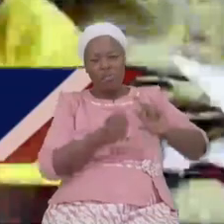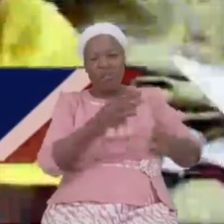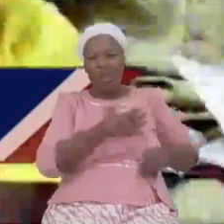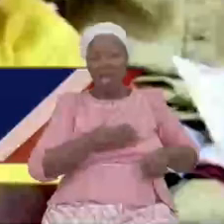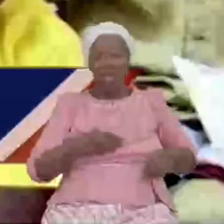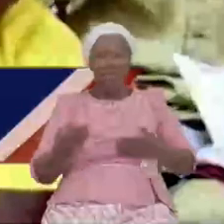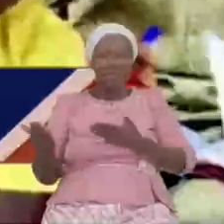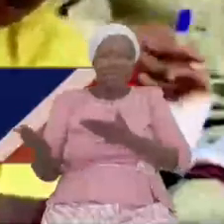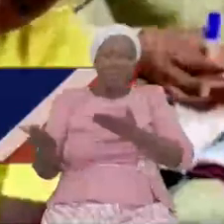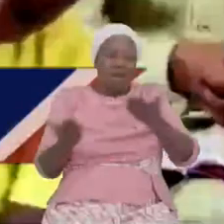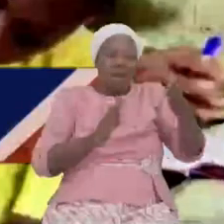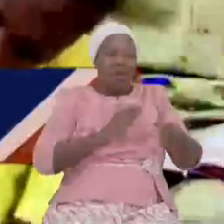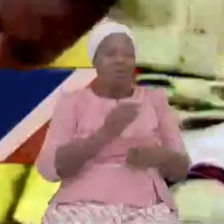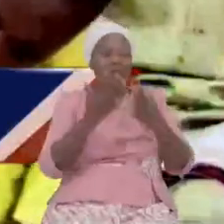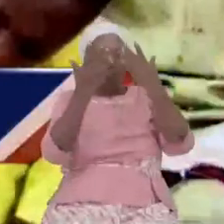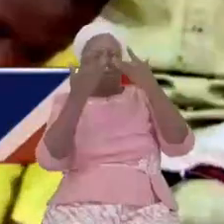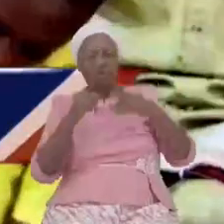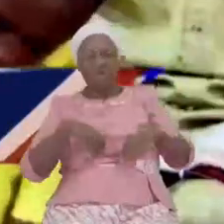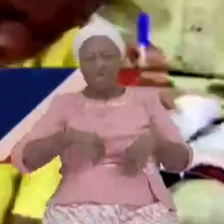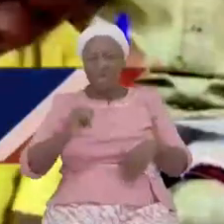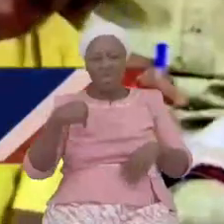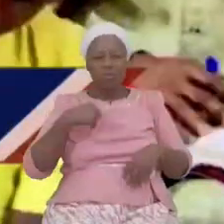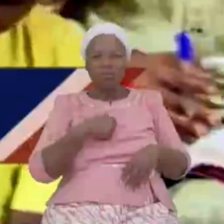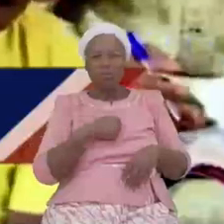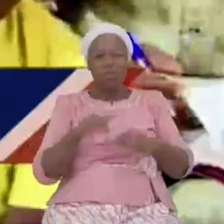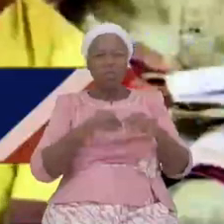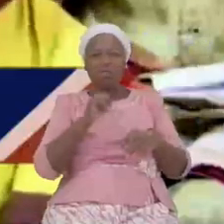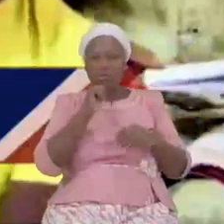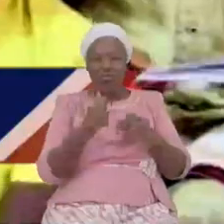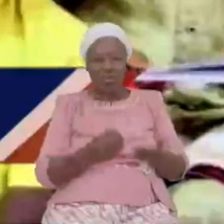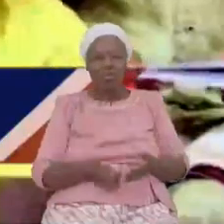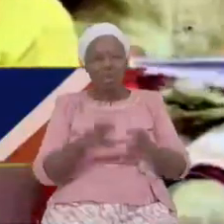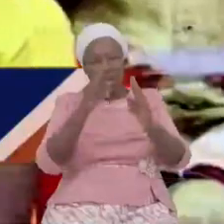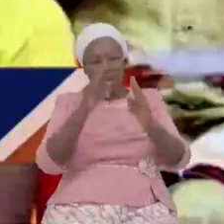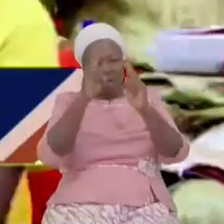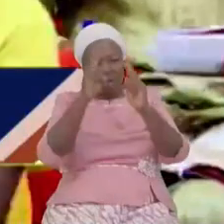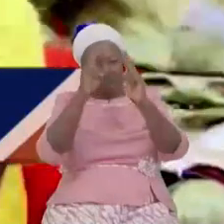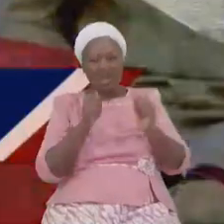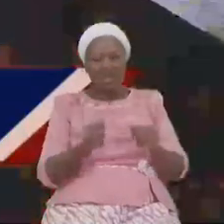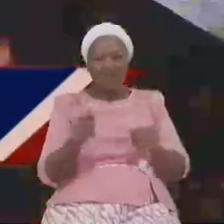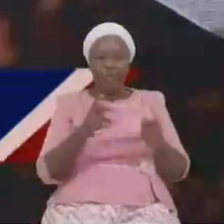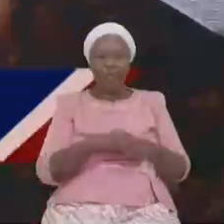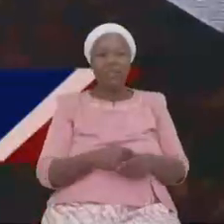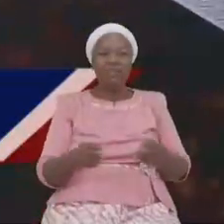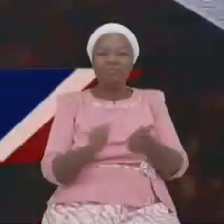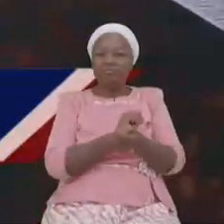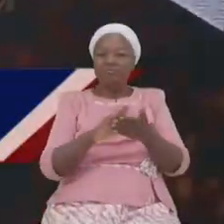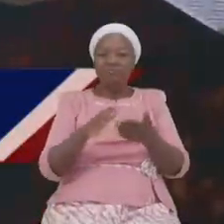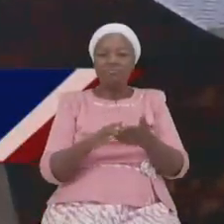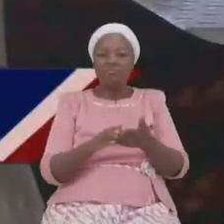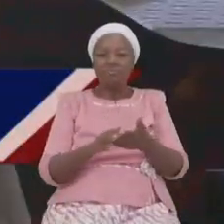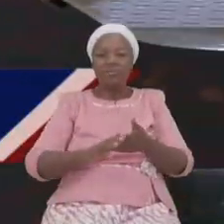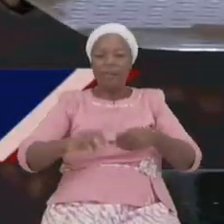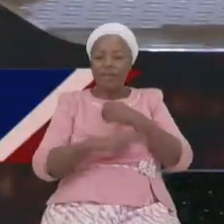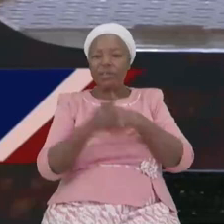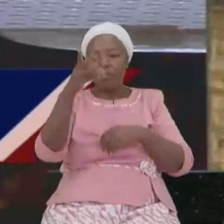C'est de nos douleurs qu'il s'est chargé. Nous l'avons considéré comme puni, frappé de Dieu et humilié. Verset 5. Verset 5.